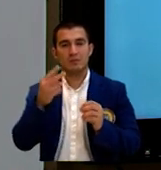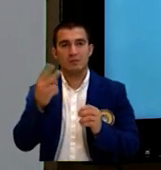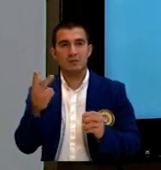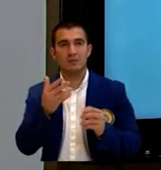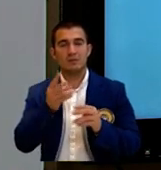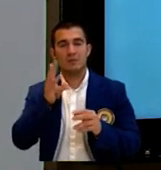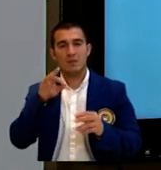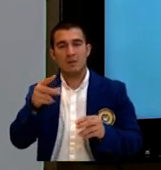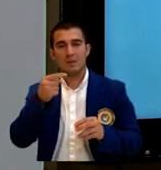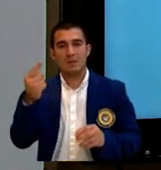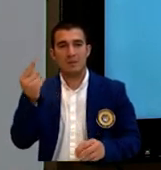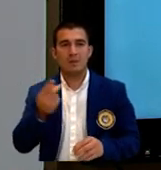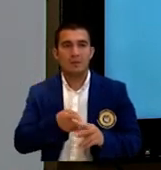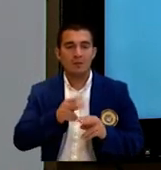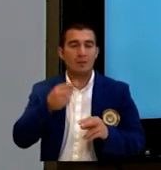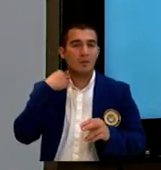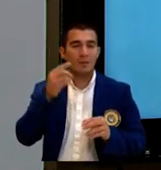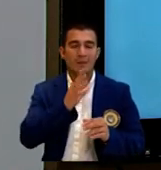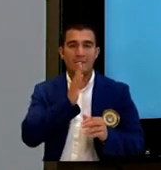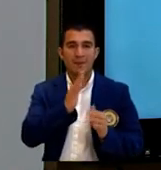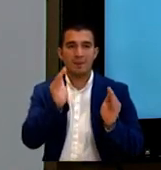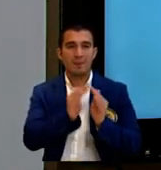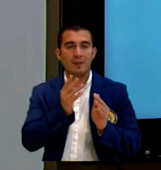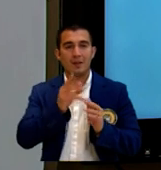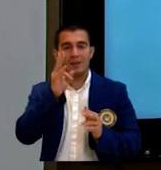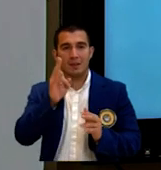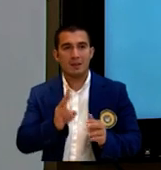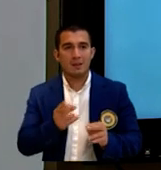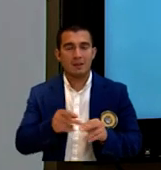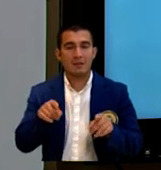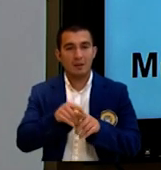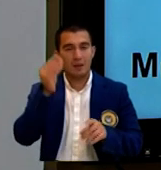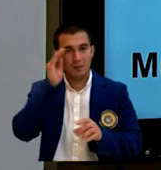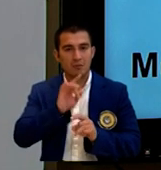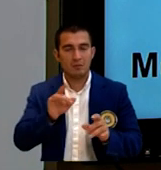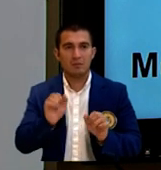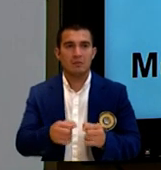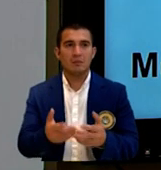miqdorini molekulalar soni va Avogadro doimisi orqali ham ifodalash mumkin.